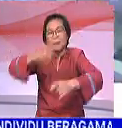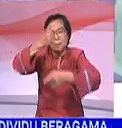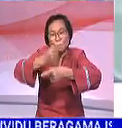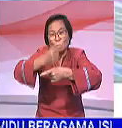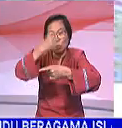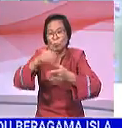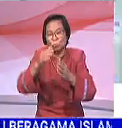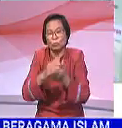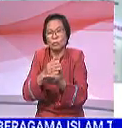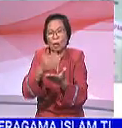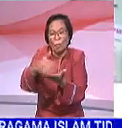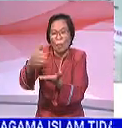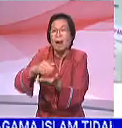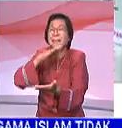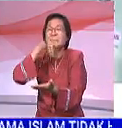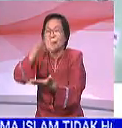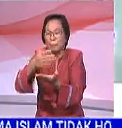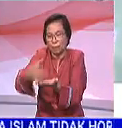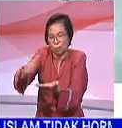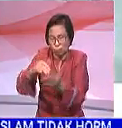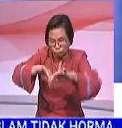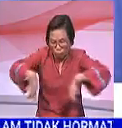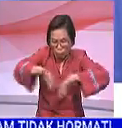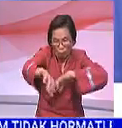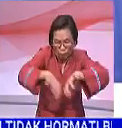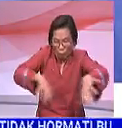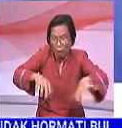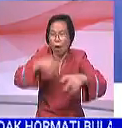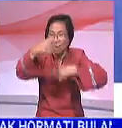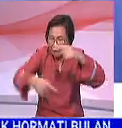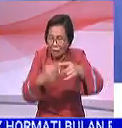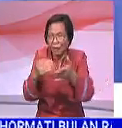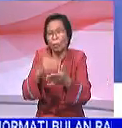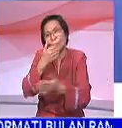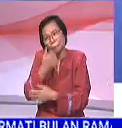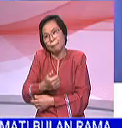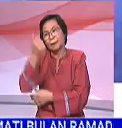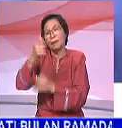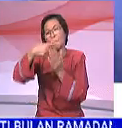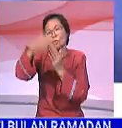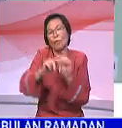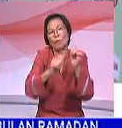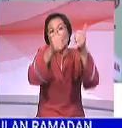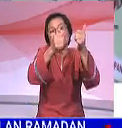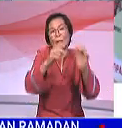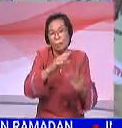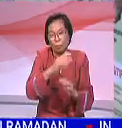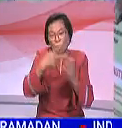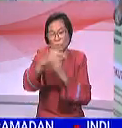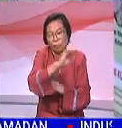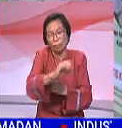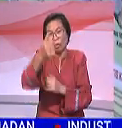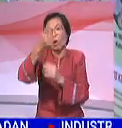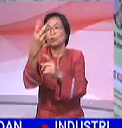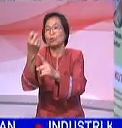betul untuk mengagetkan sampah untuk di kita semula dengan lebih berkesan Project Princess itu dijalankan selama